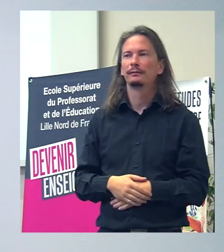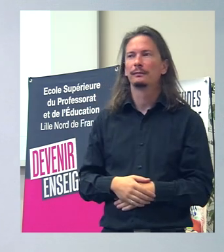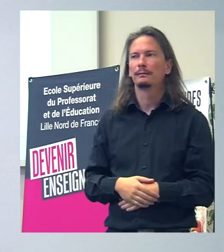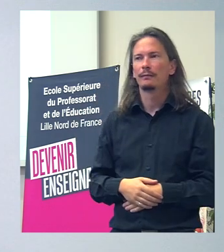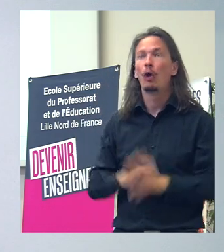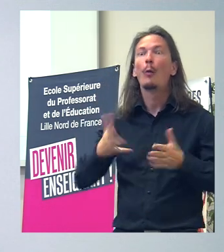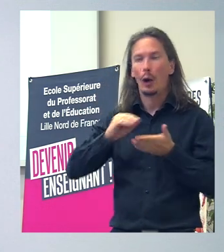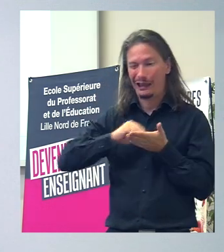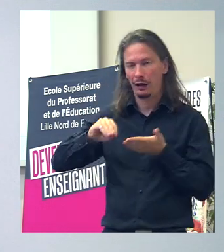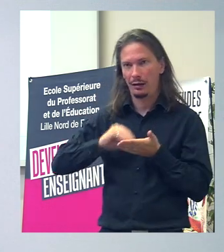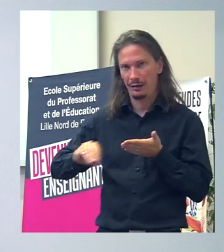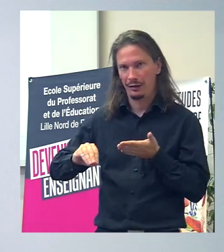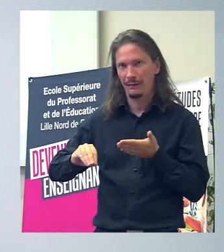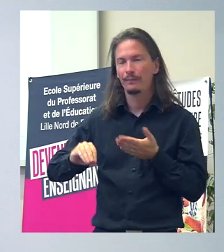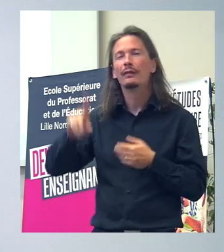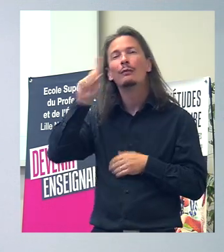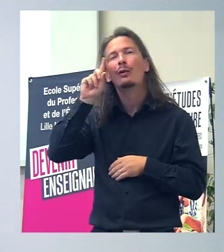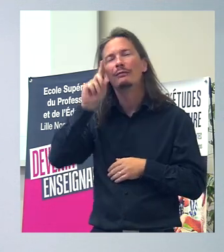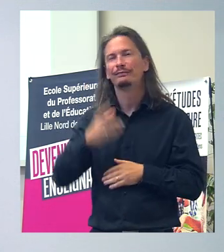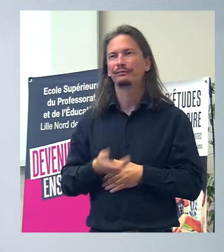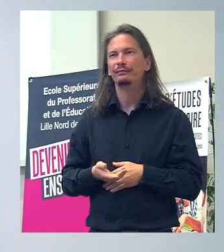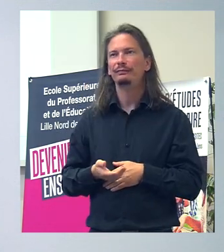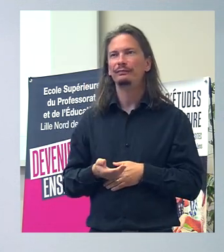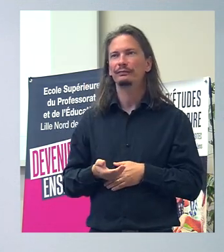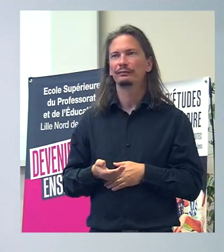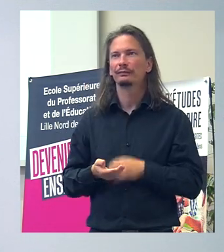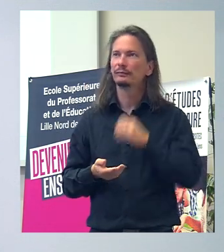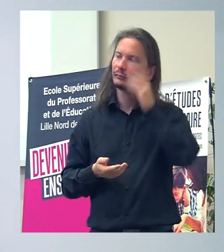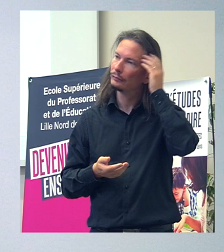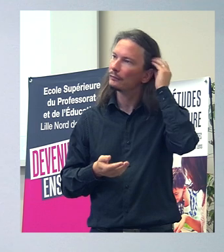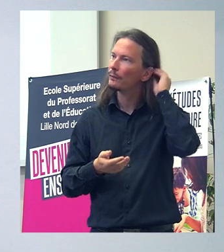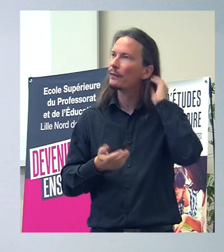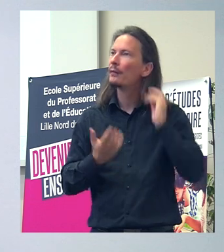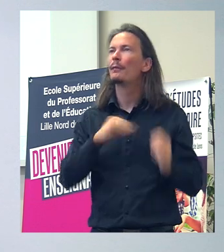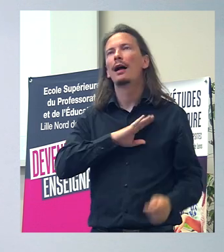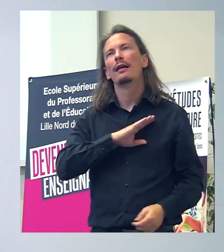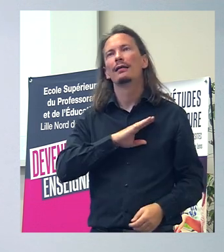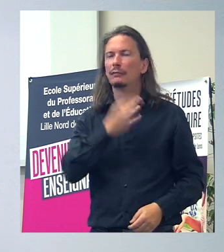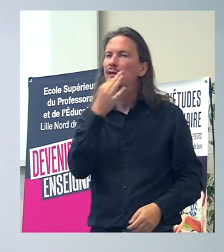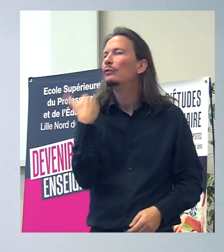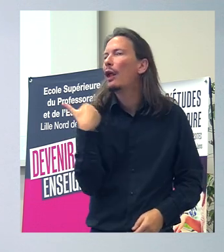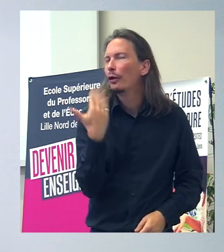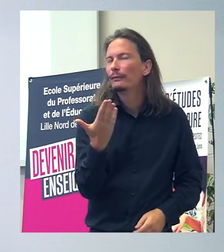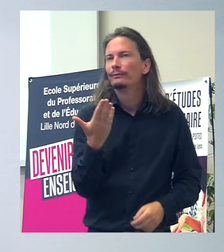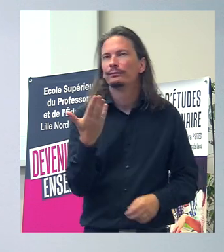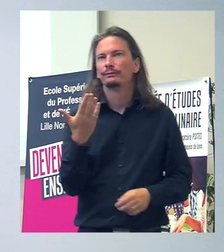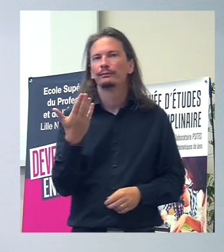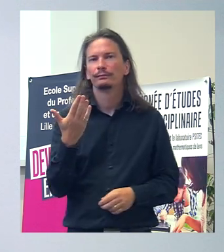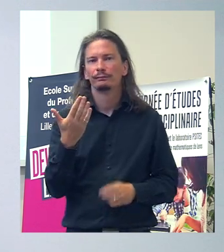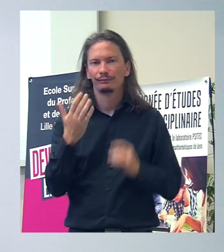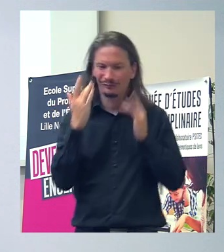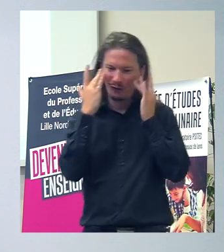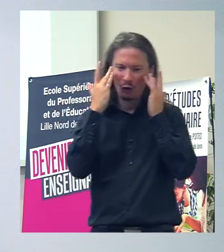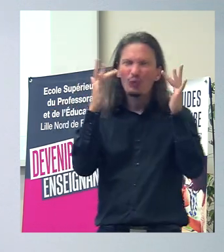par écrit. Pourquoi ? Mais d'abord parce que, je vous l'ai dit, notre